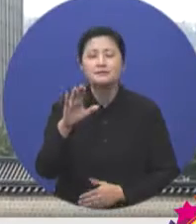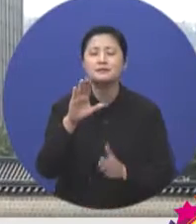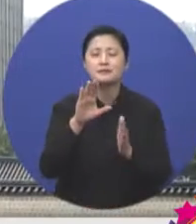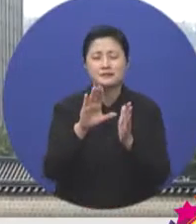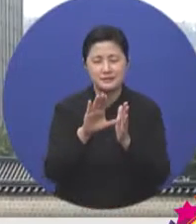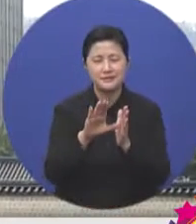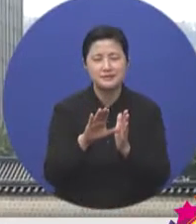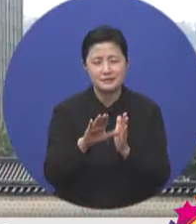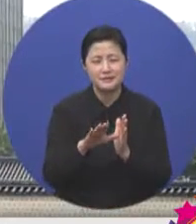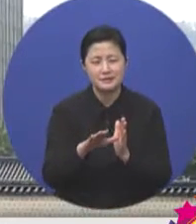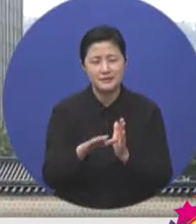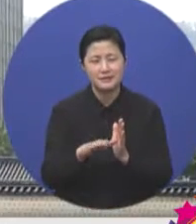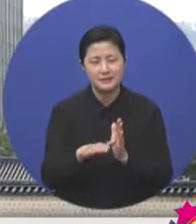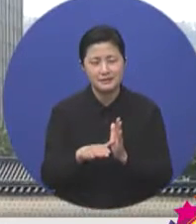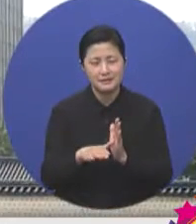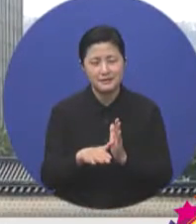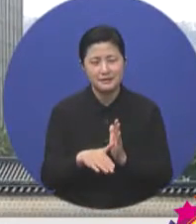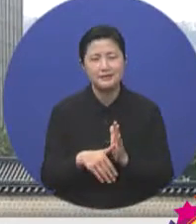그리운